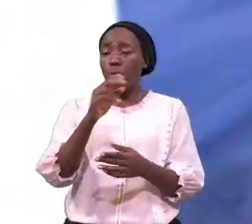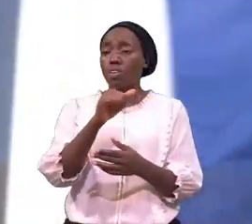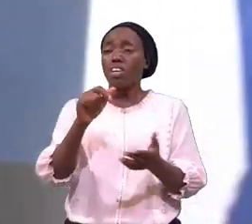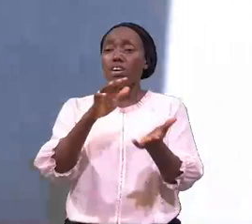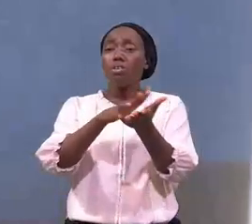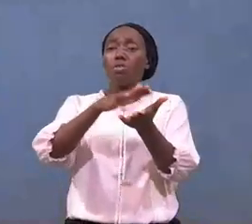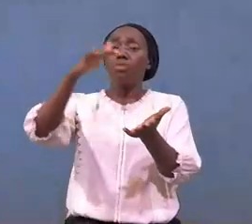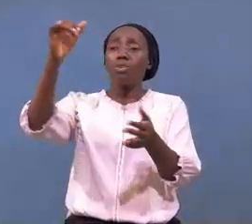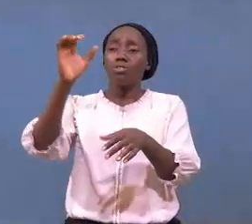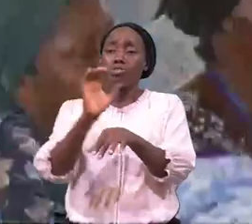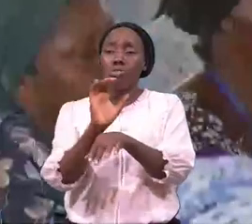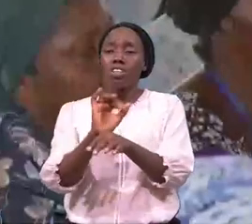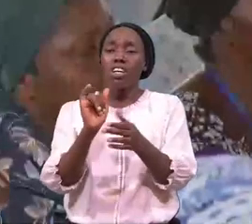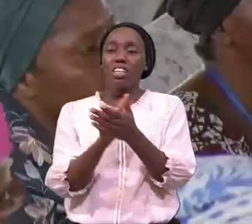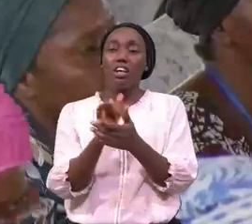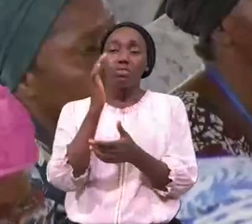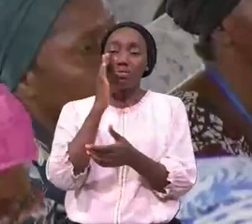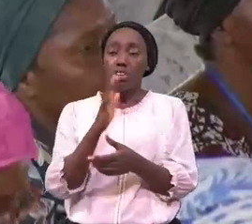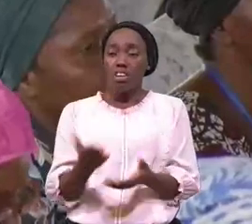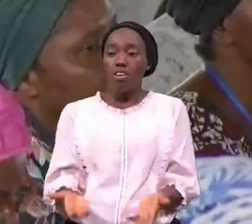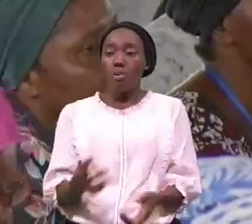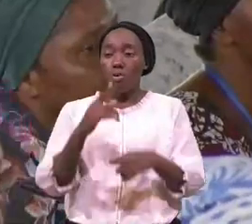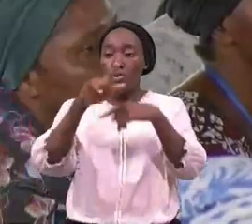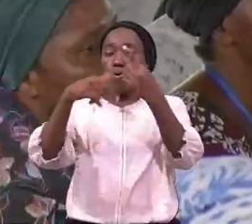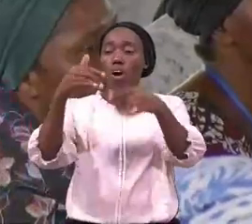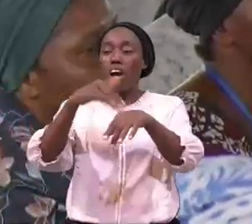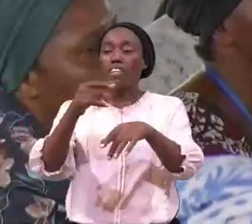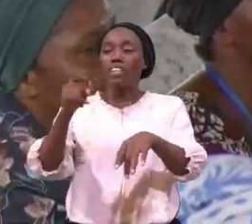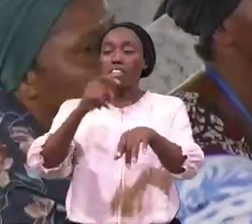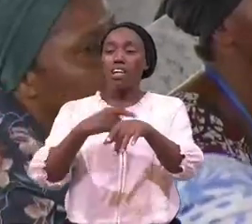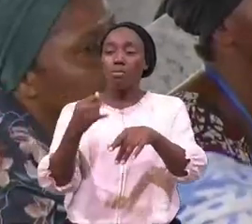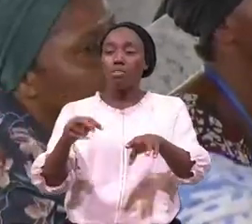Rappelez-vous, le Seigneur veut susciter une église glorieuse qui ira au ciel.